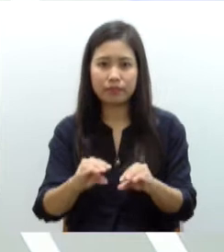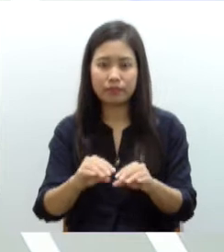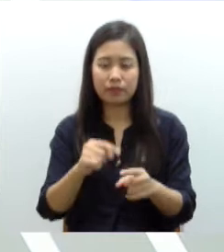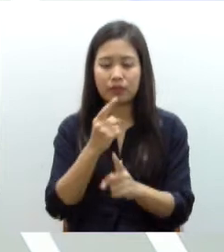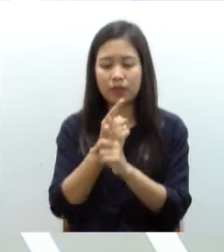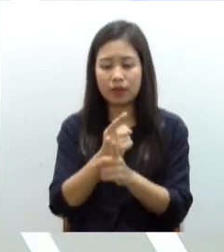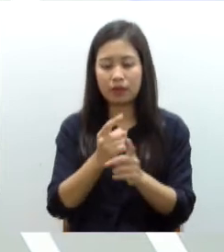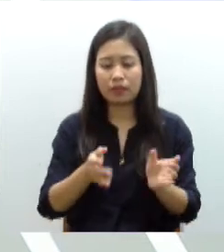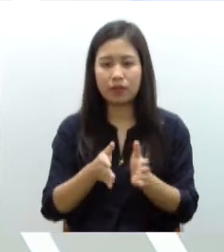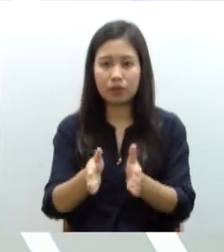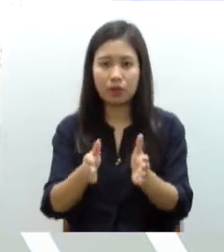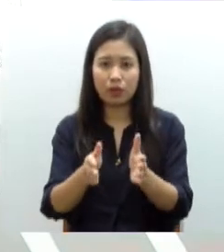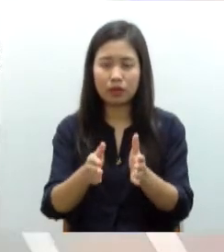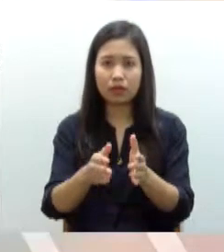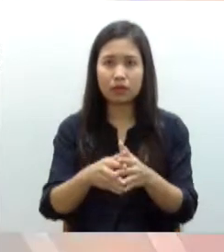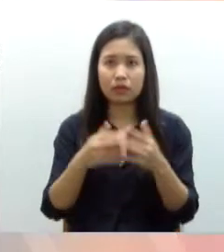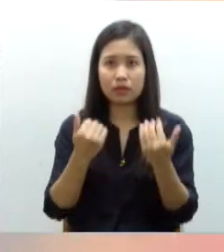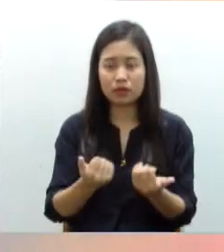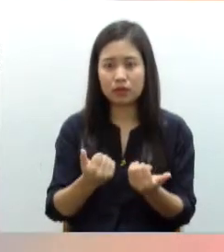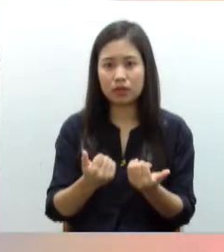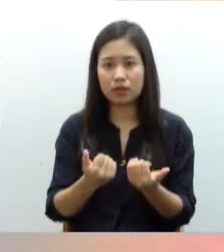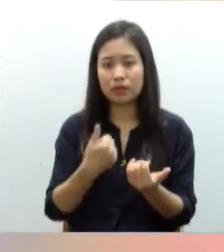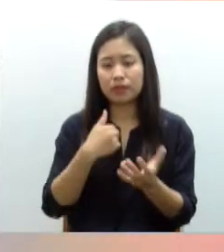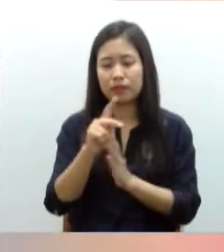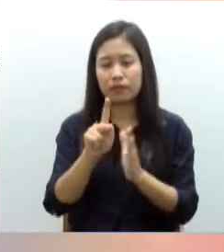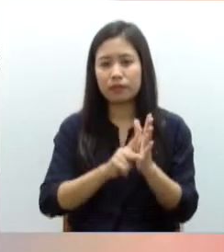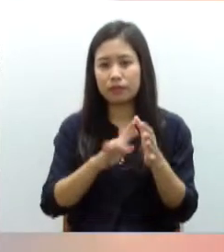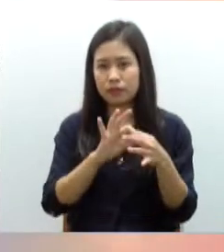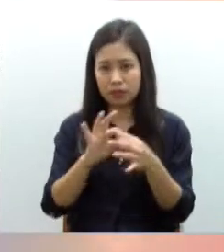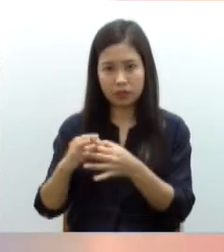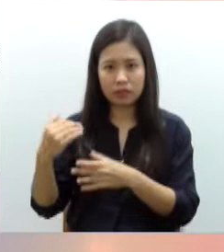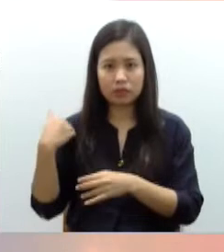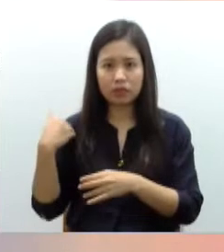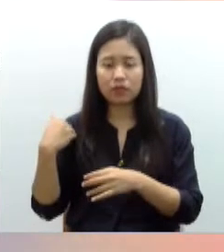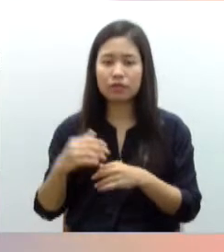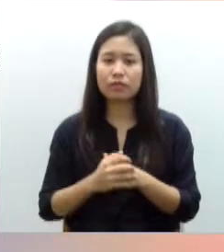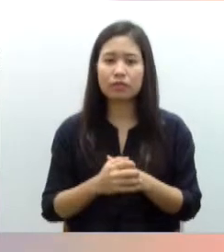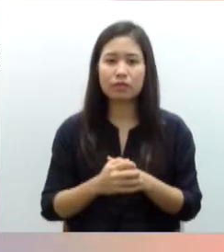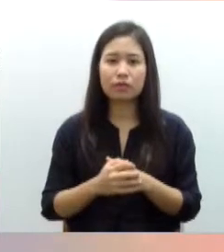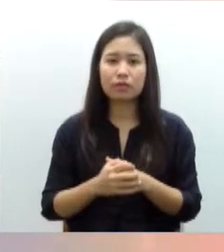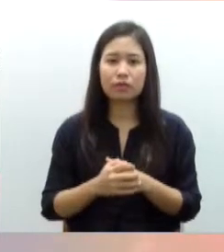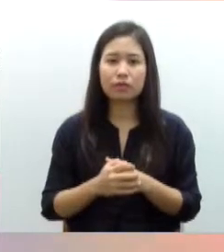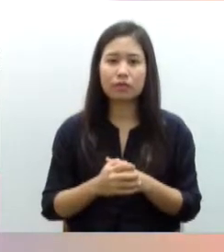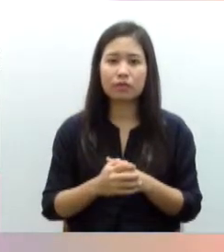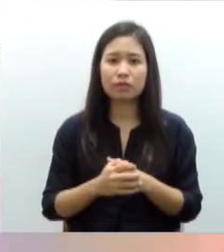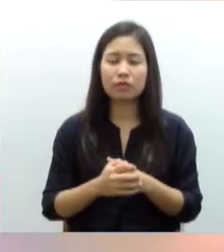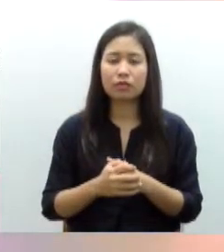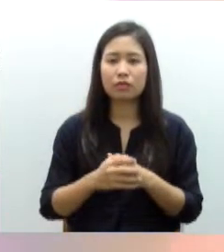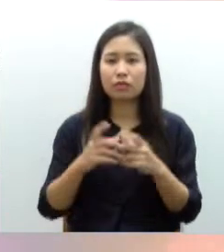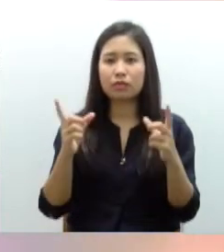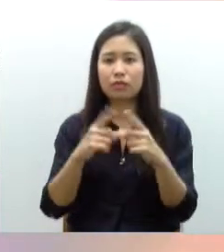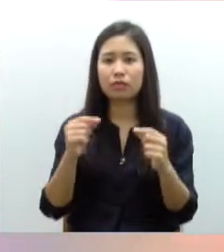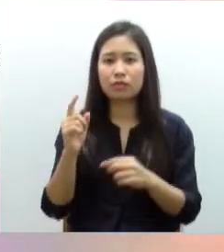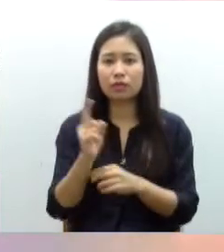ยุทธศาสตร์ชาติก็มีทั้งหมด23แผนแม่บทนะฮะแผนแม่บทไอ้เรื่องไอทีก็อยู่ในเรื่องของแผนแม่บ